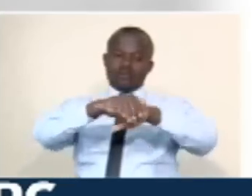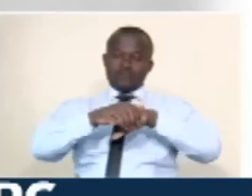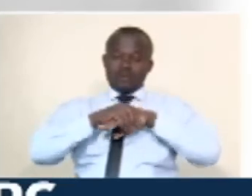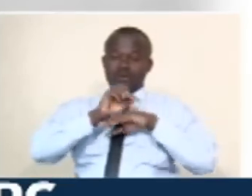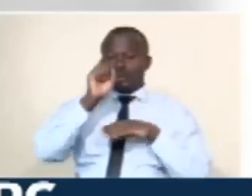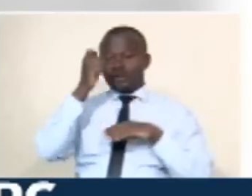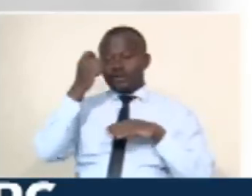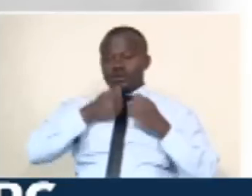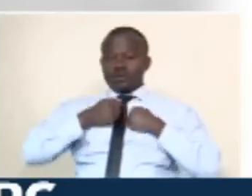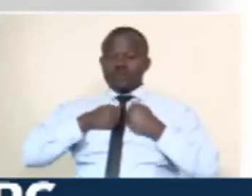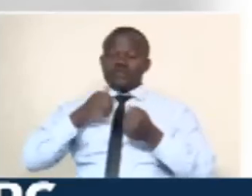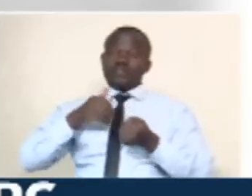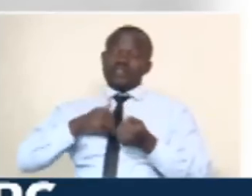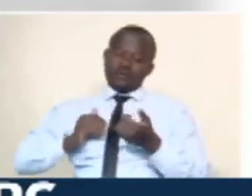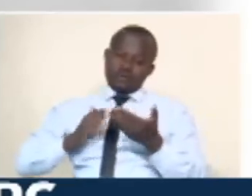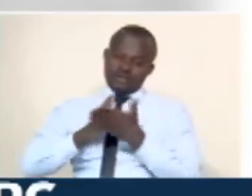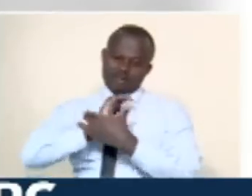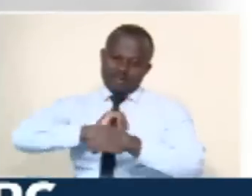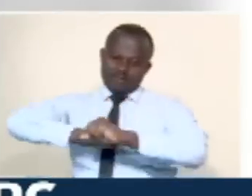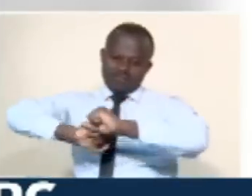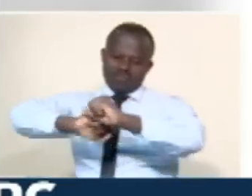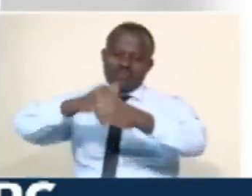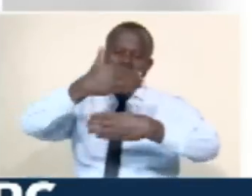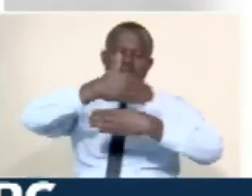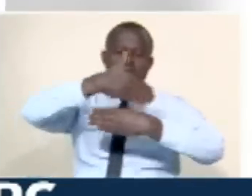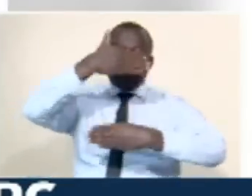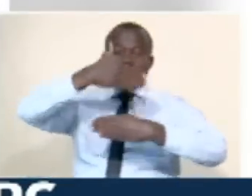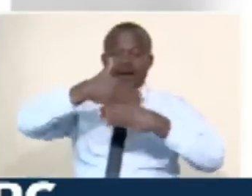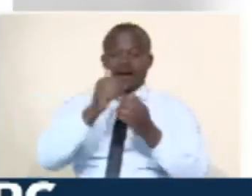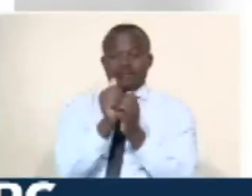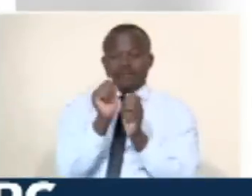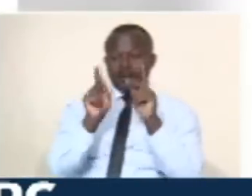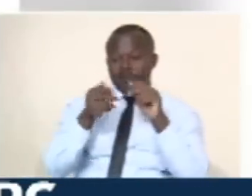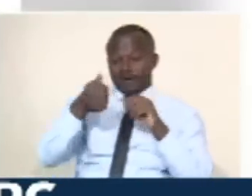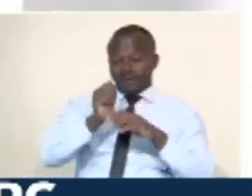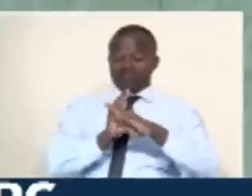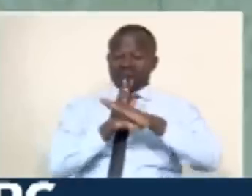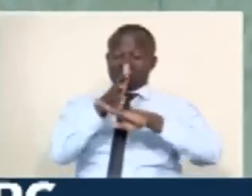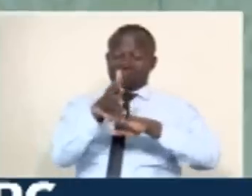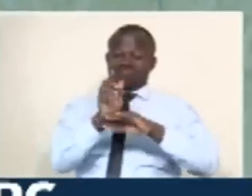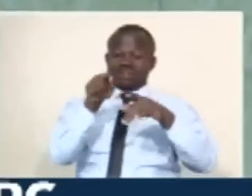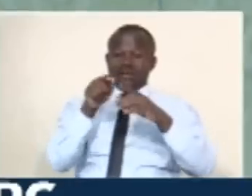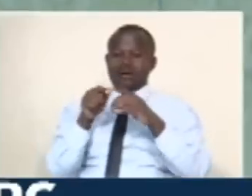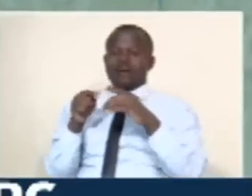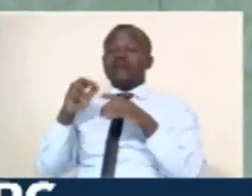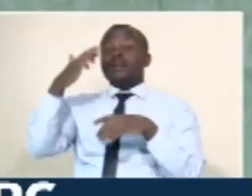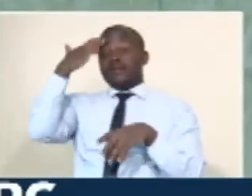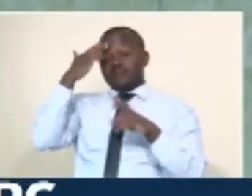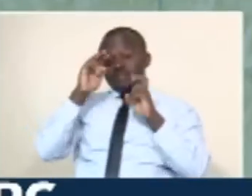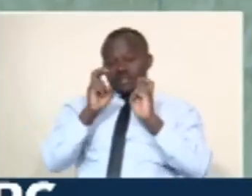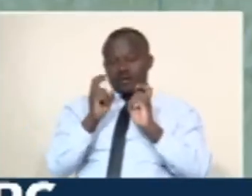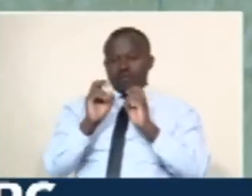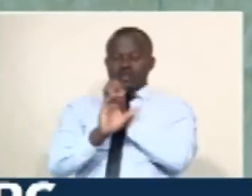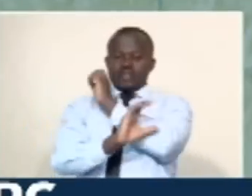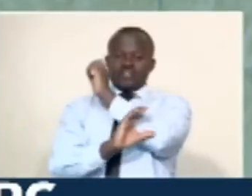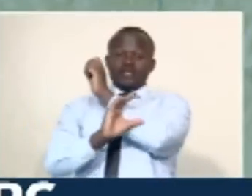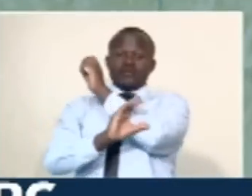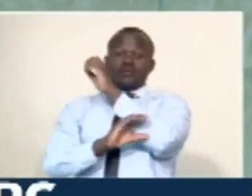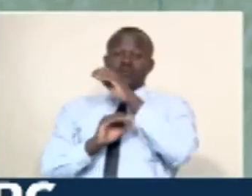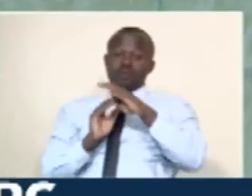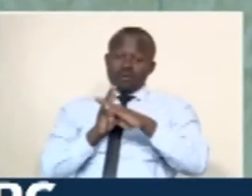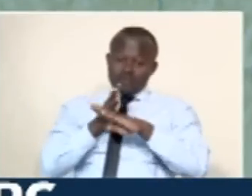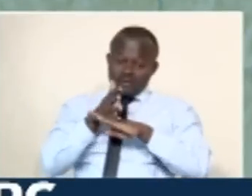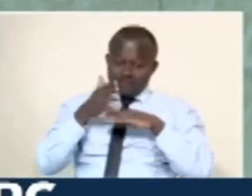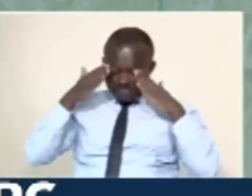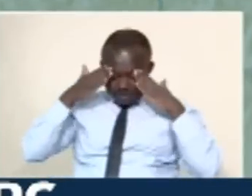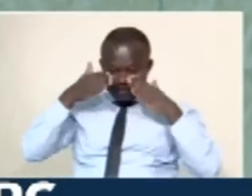ko u Rwanda rufite uburenganzira bwo kurinda ubusugire, imipaka, ndetse n'abaturage barwo ibitero byambuka imipaka, rikibutsa ko ubusugire bw'igihugu bwibasiwe